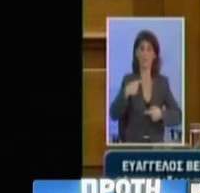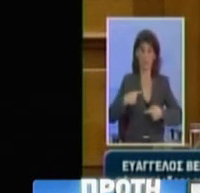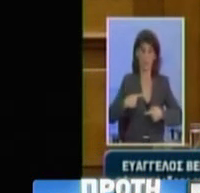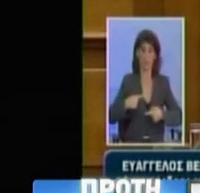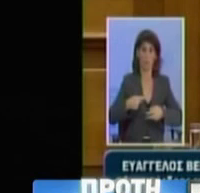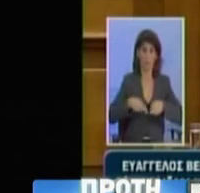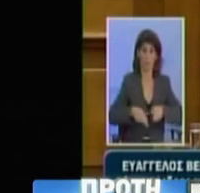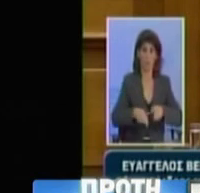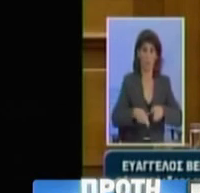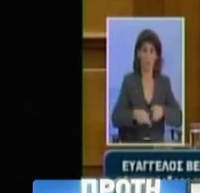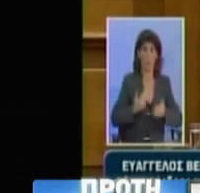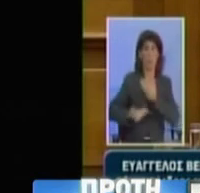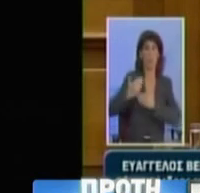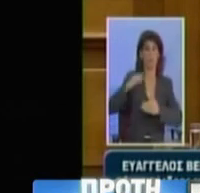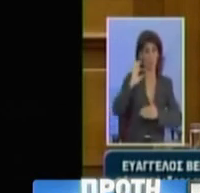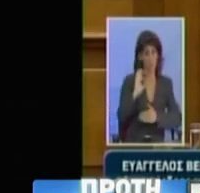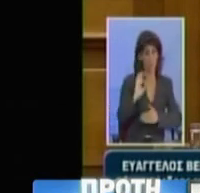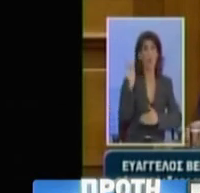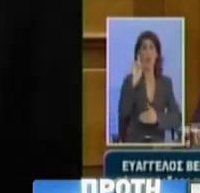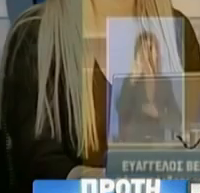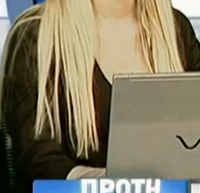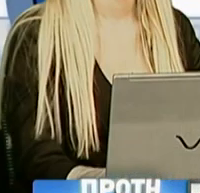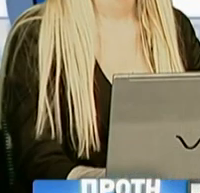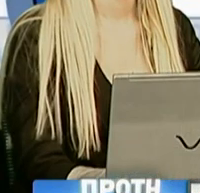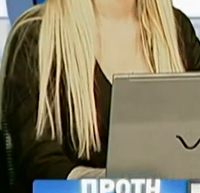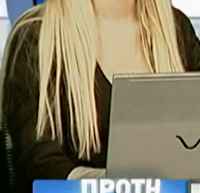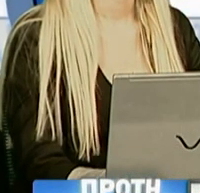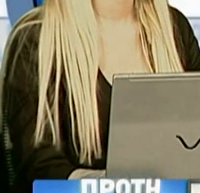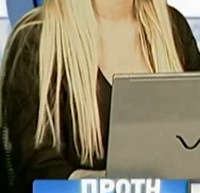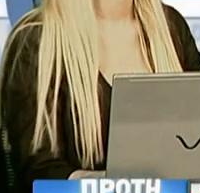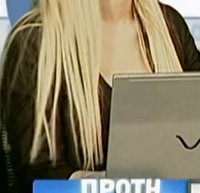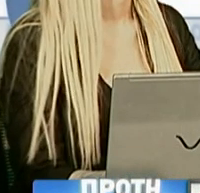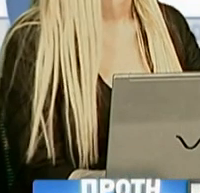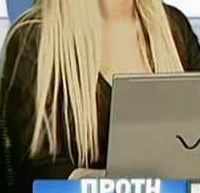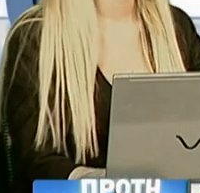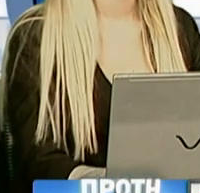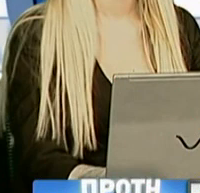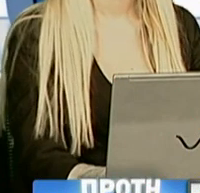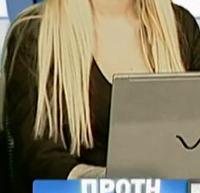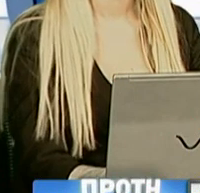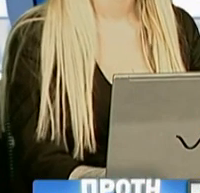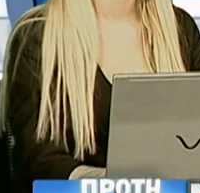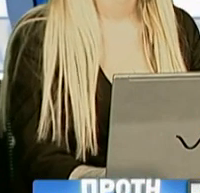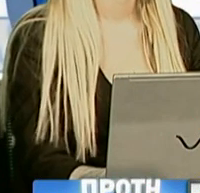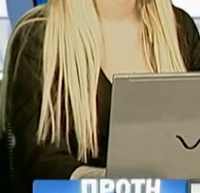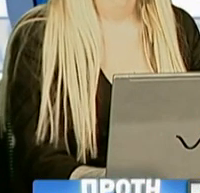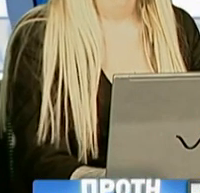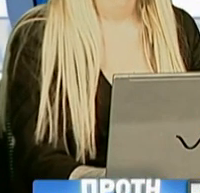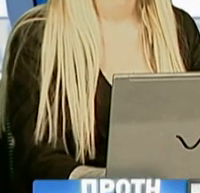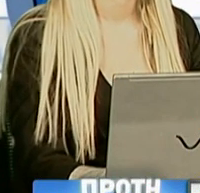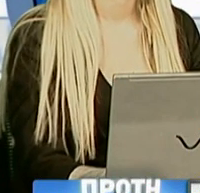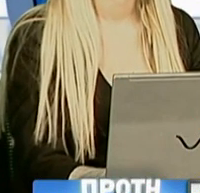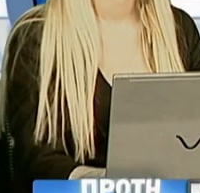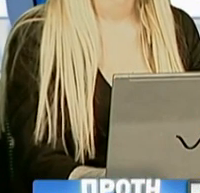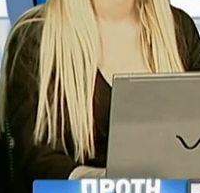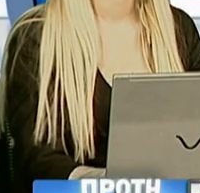γυρίζοντας όχι στο μηδέν, αλλά υπό το μηδέν. Και να... Παρακολουθήσαμε και τα όσα είπε